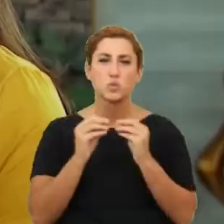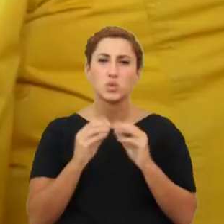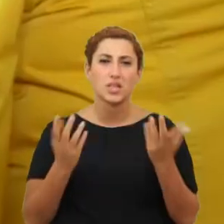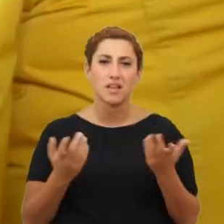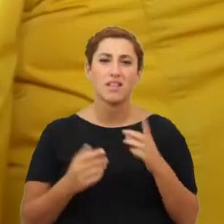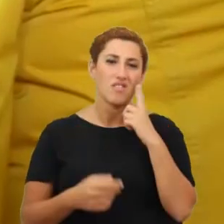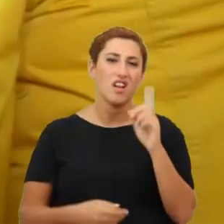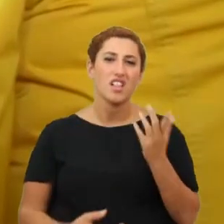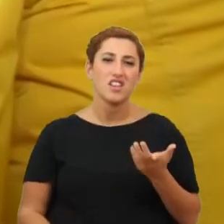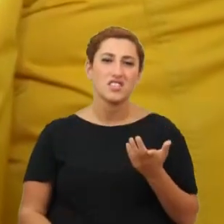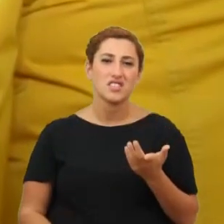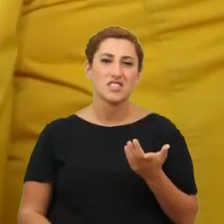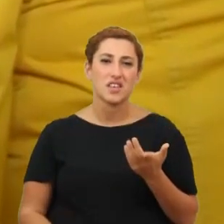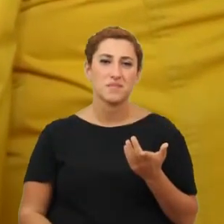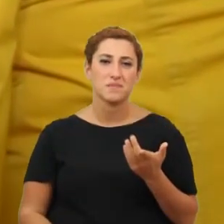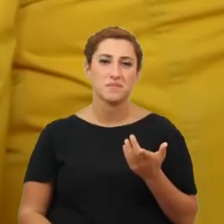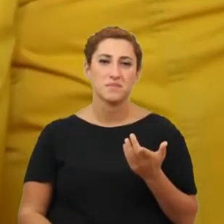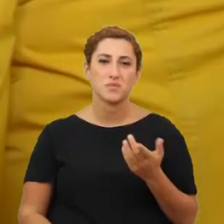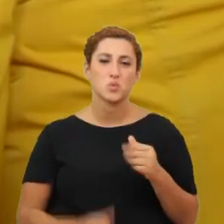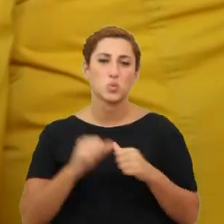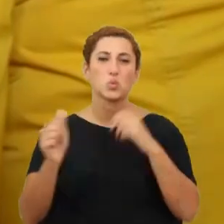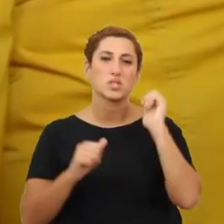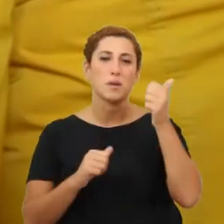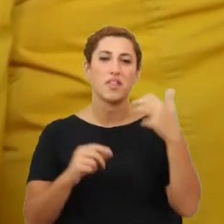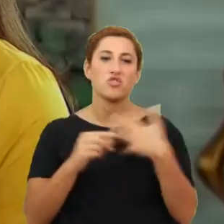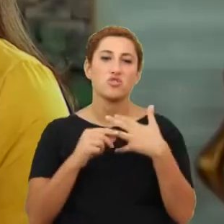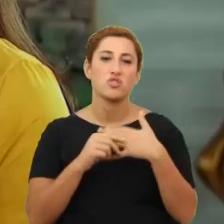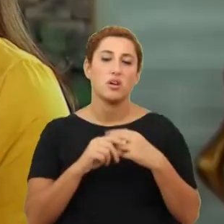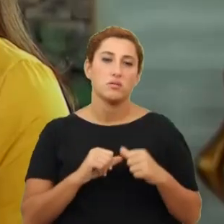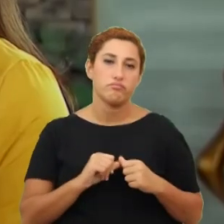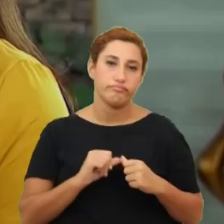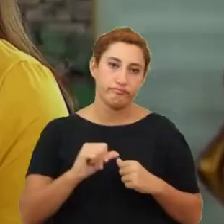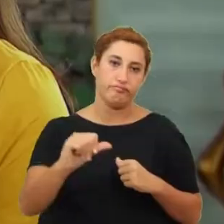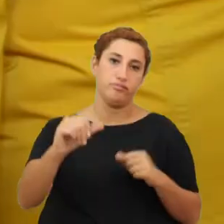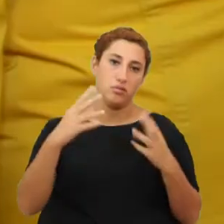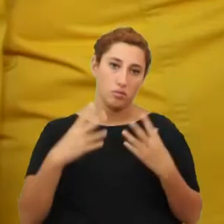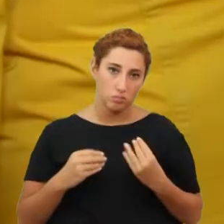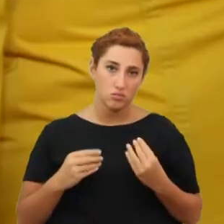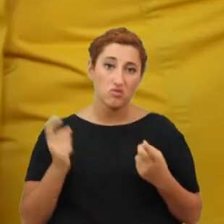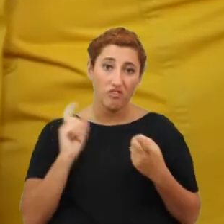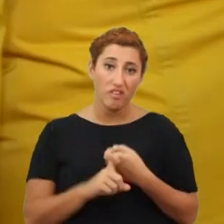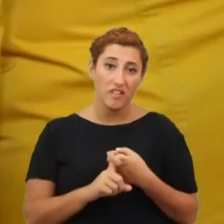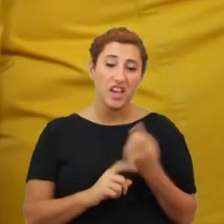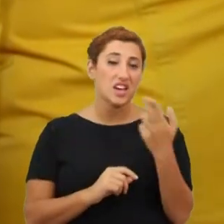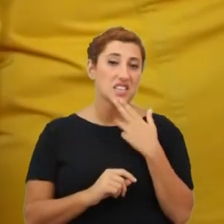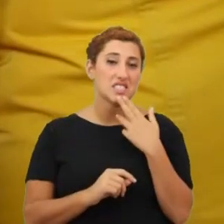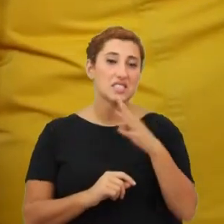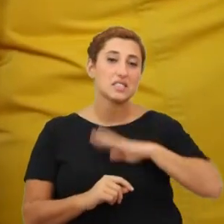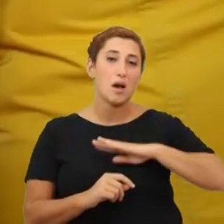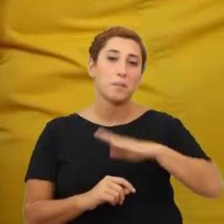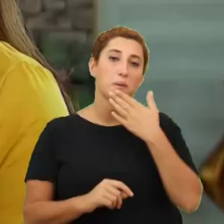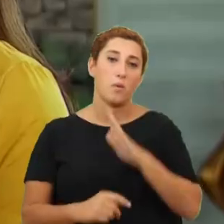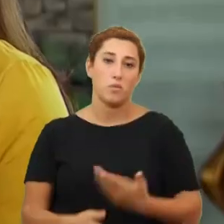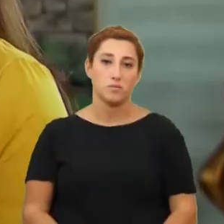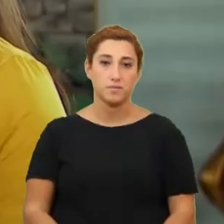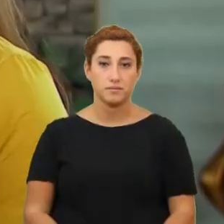neydi? Vallahi işte uzun zamandır nişanlılar. Ve kızın da sabrı kalmadı